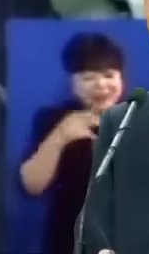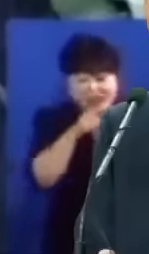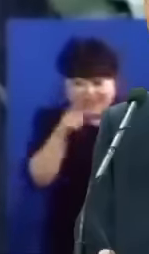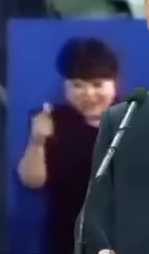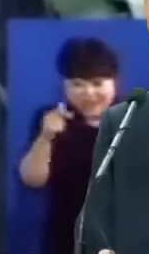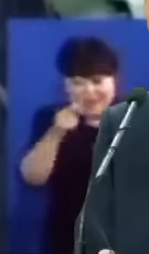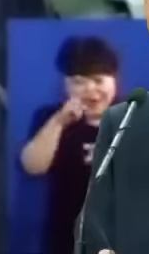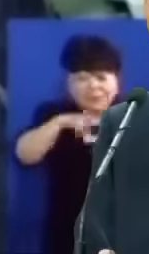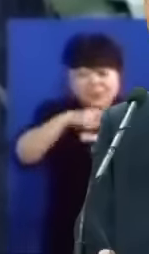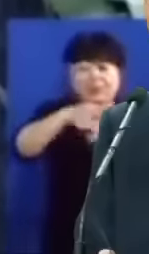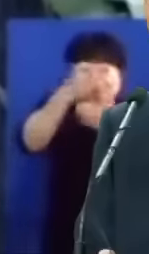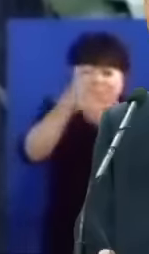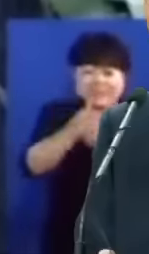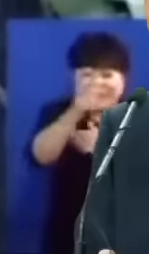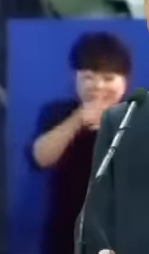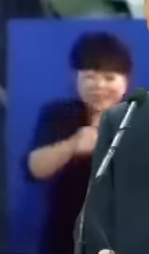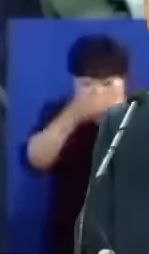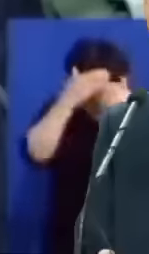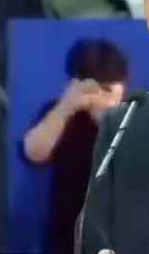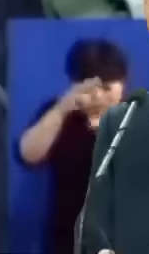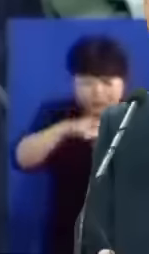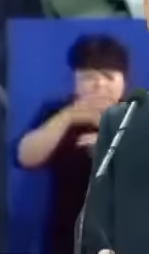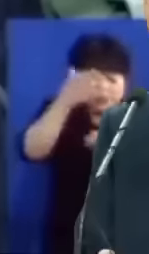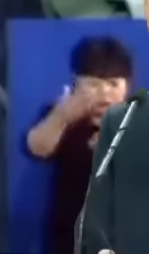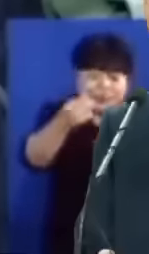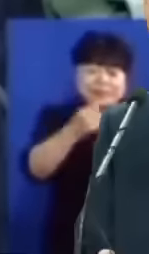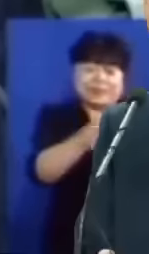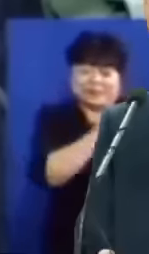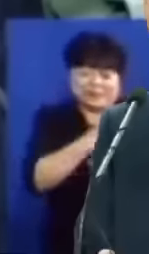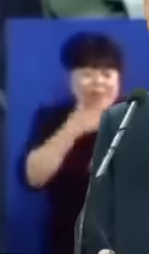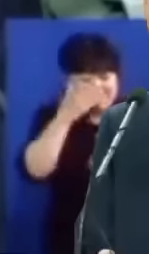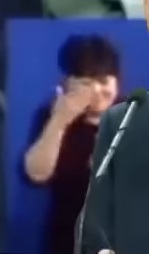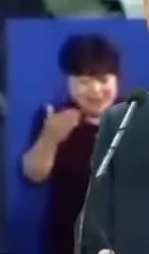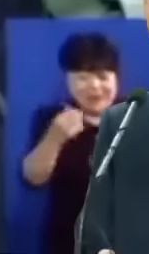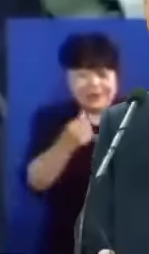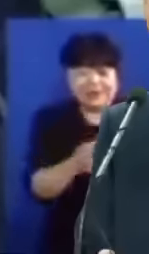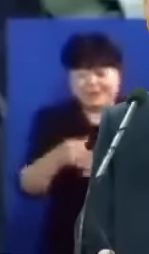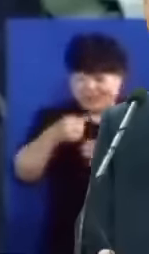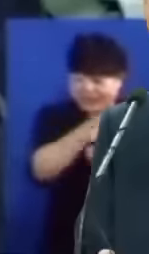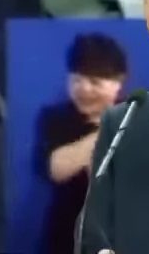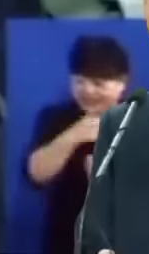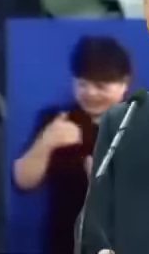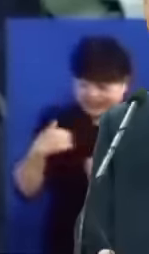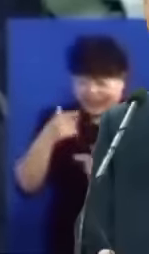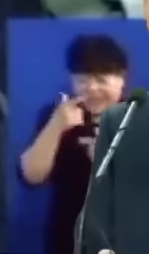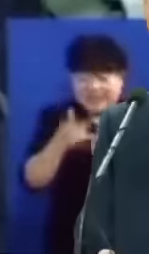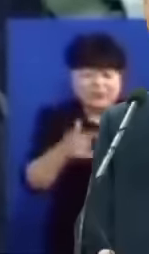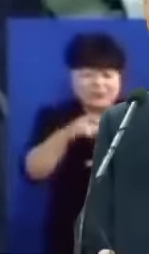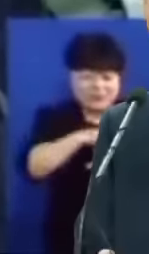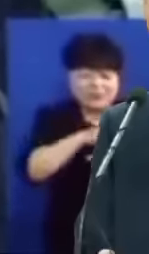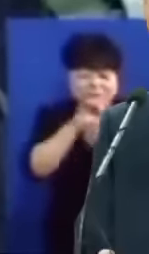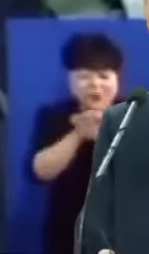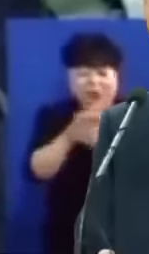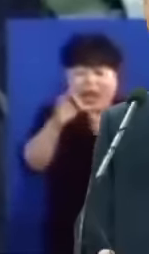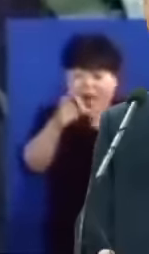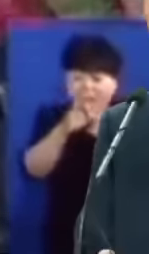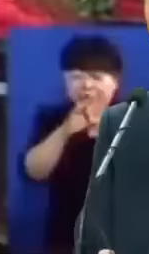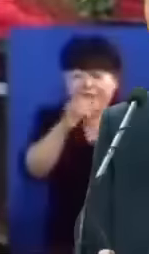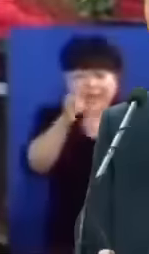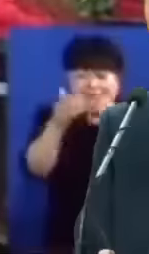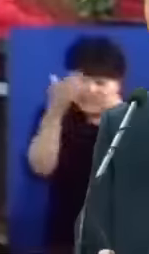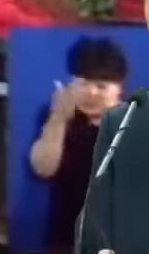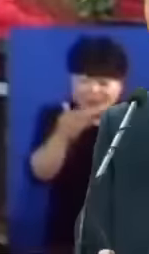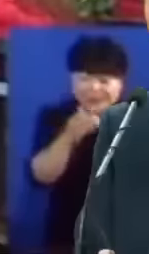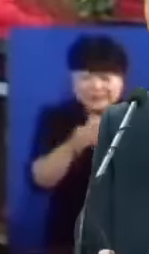것입니다. 선물로 하나님이 주신 자격인 것입니다. 그러므로 당당히 예수 이름으로 기도하면 오늘